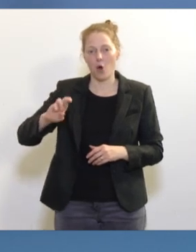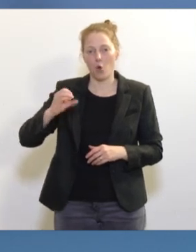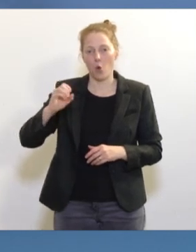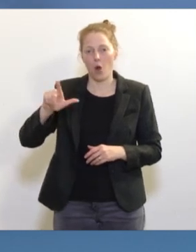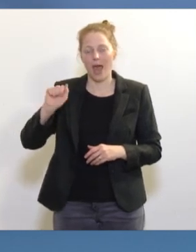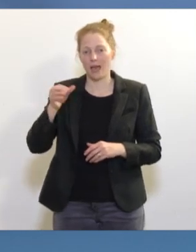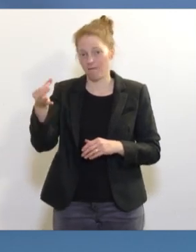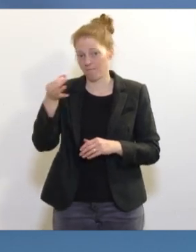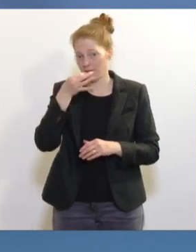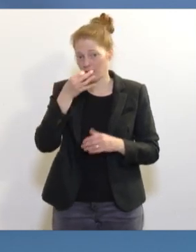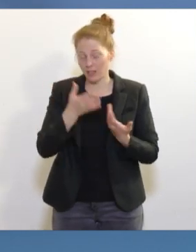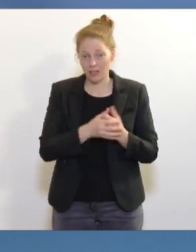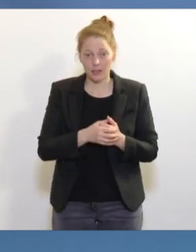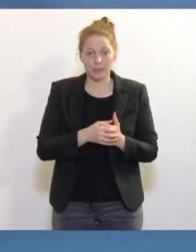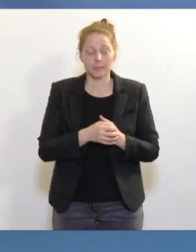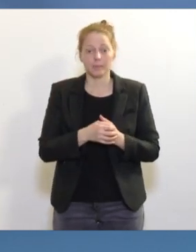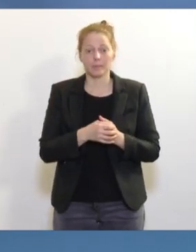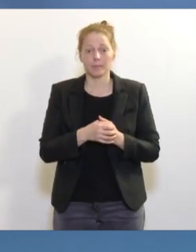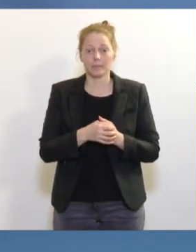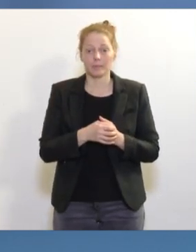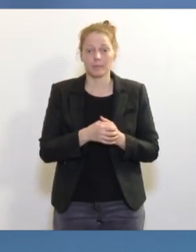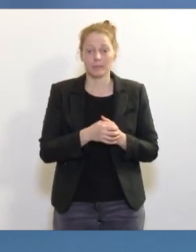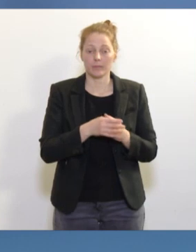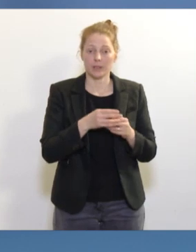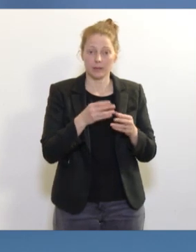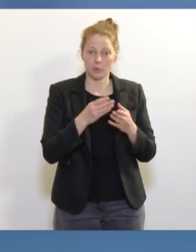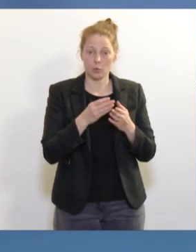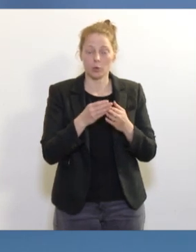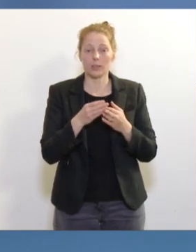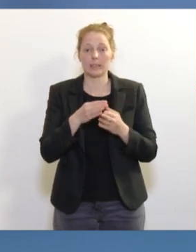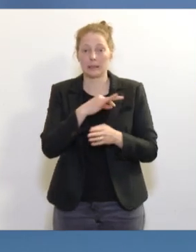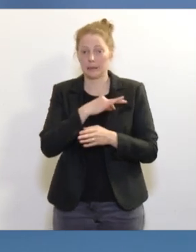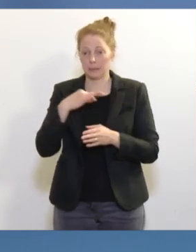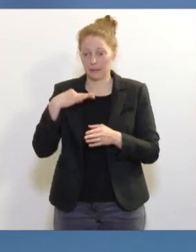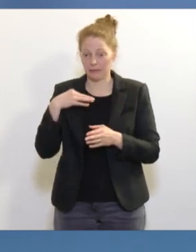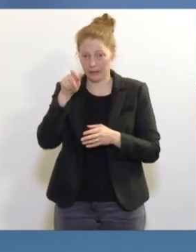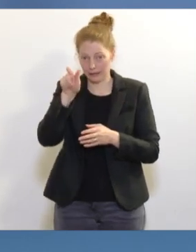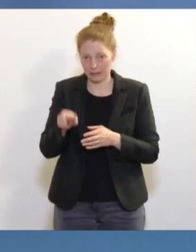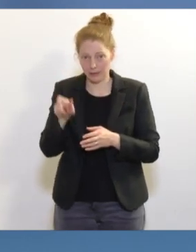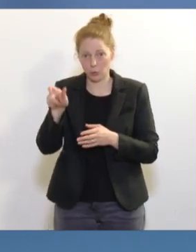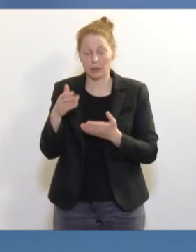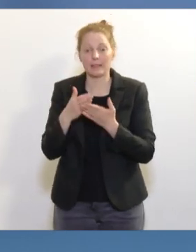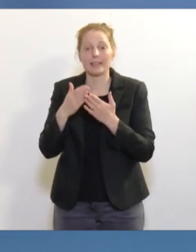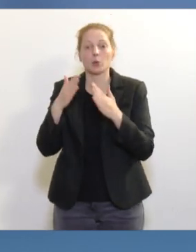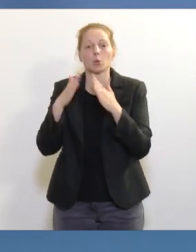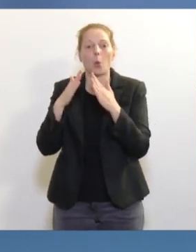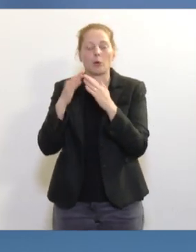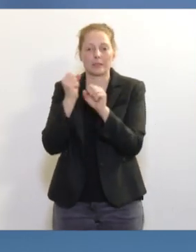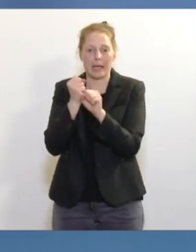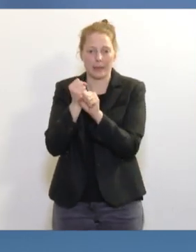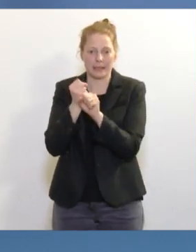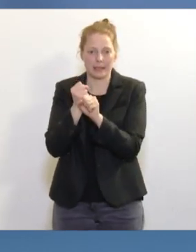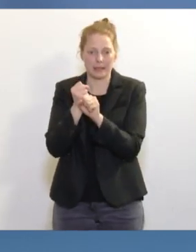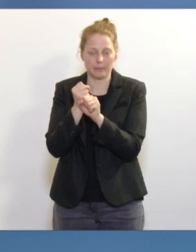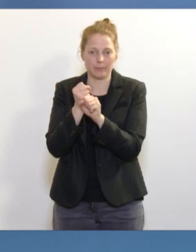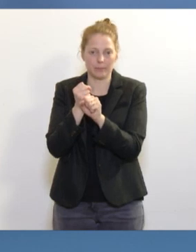Envisagez-vous une application du chômage aussi partiel aux employeurs privés des travailleuses domestiques afin de